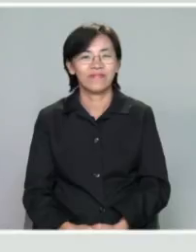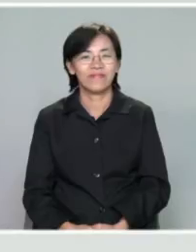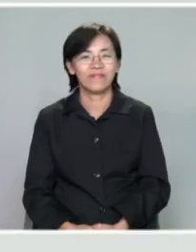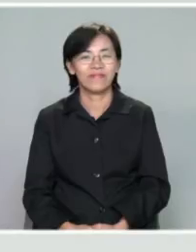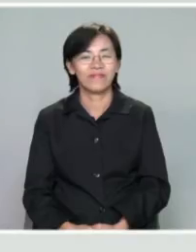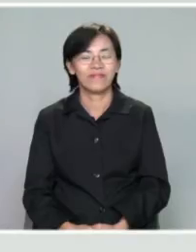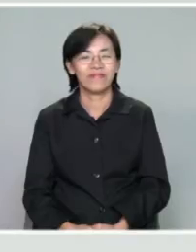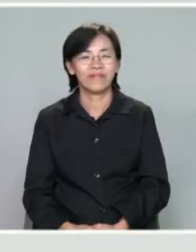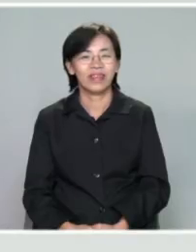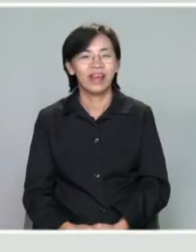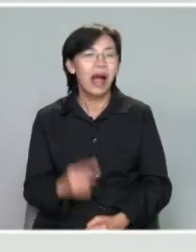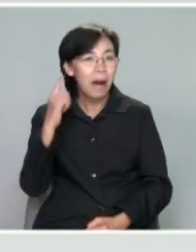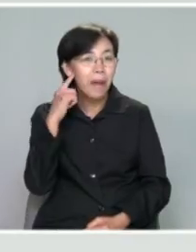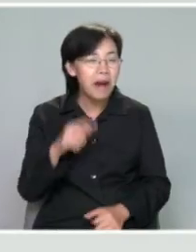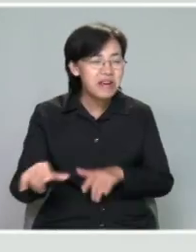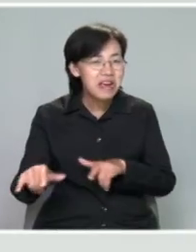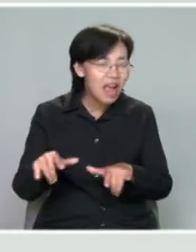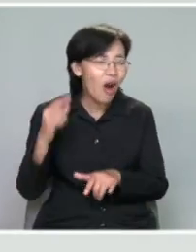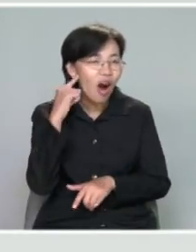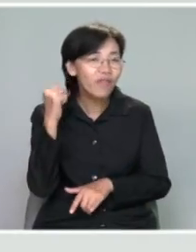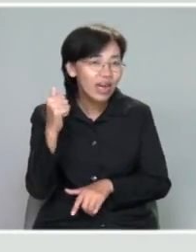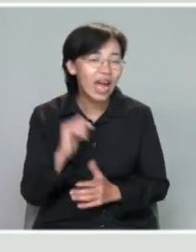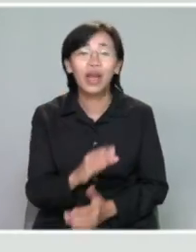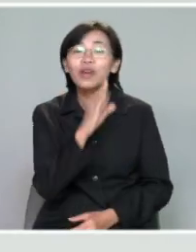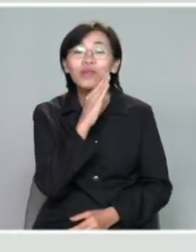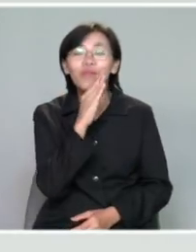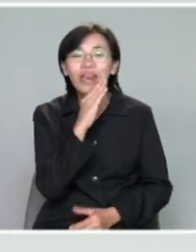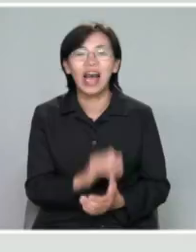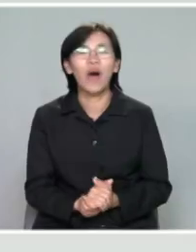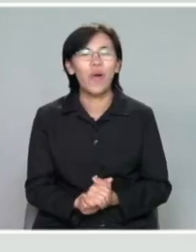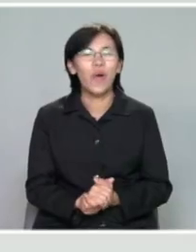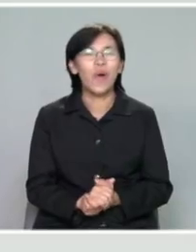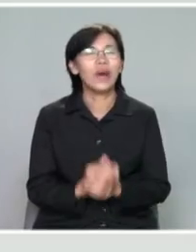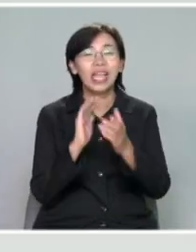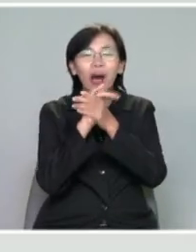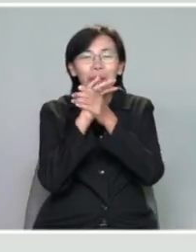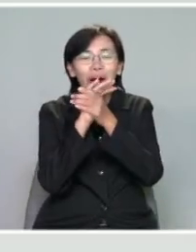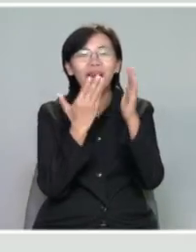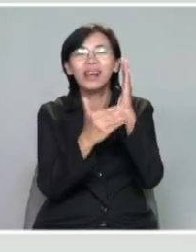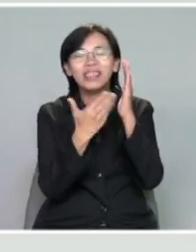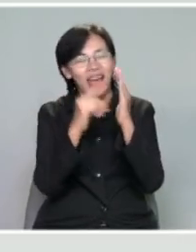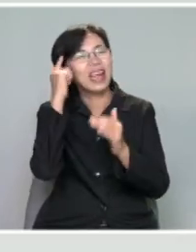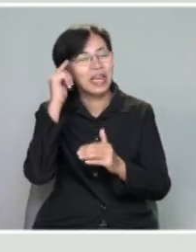จังหวะฮิปฮอปยังกระดิกหูได้ขนาดนี้ถ้าเปลี่ยนเป็นจังหวะหมอลำซิ่งแล้วก็รับรองหู